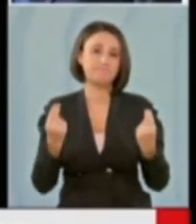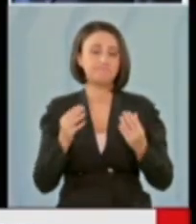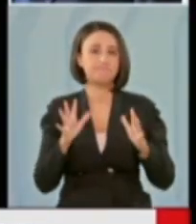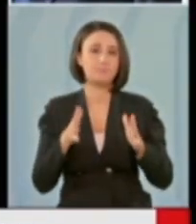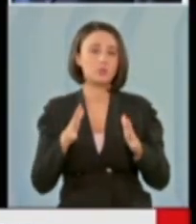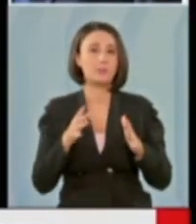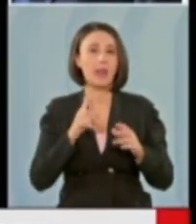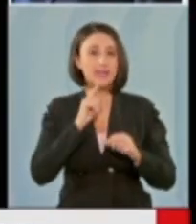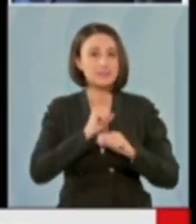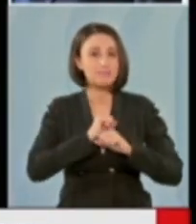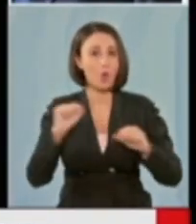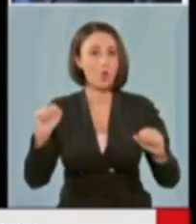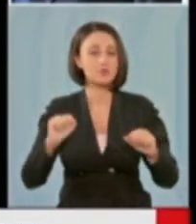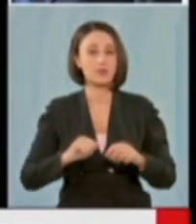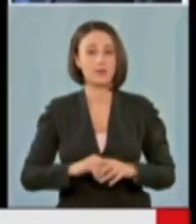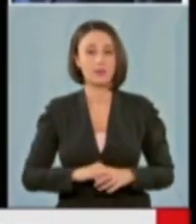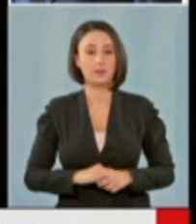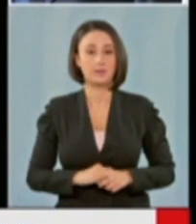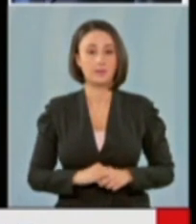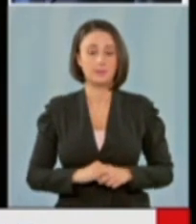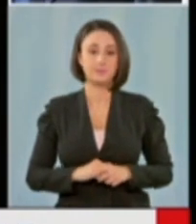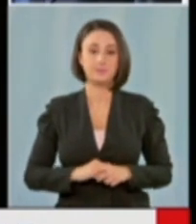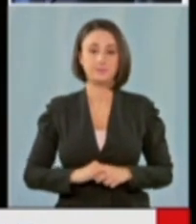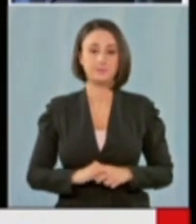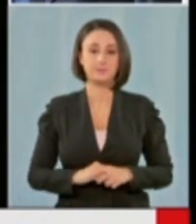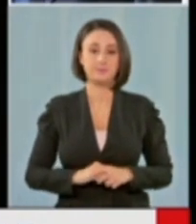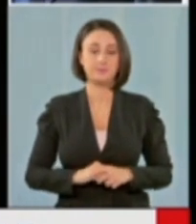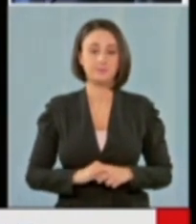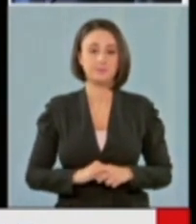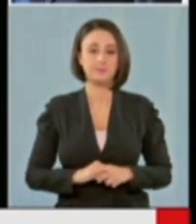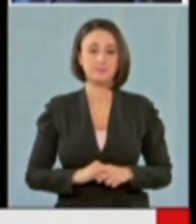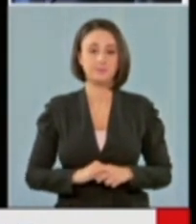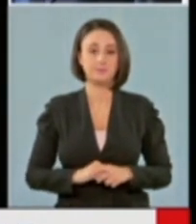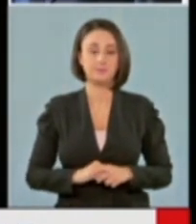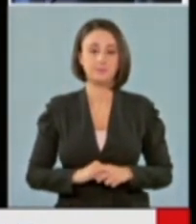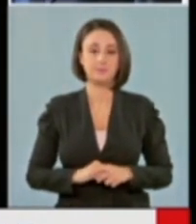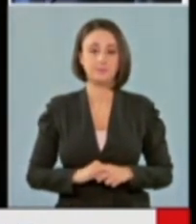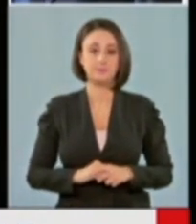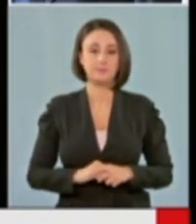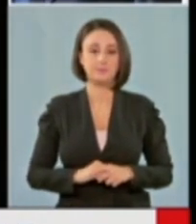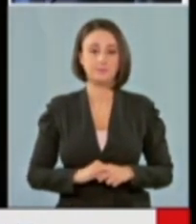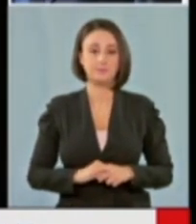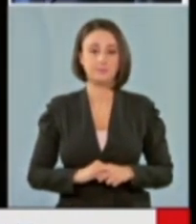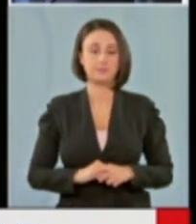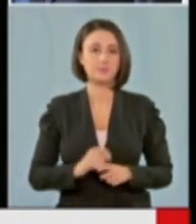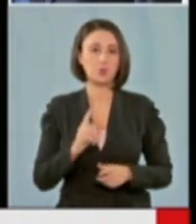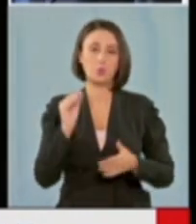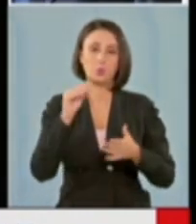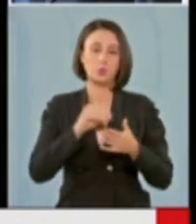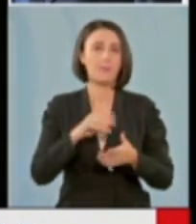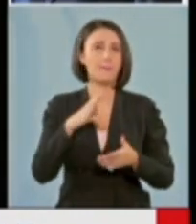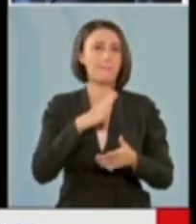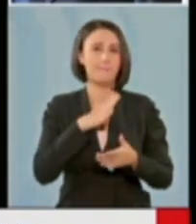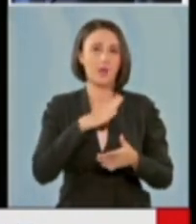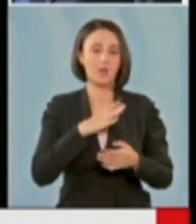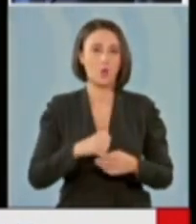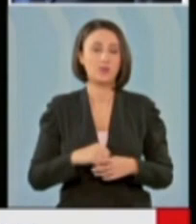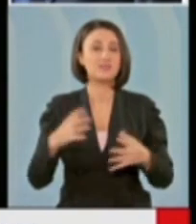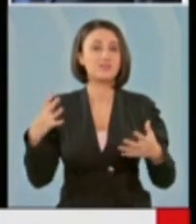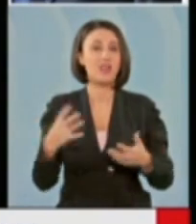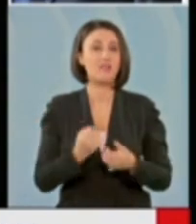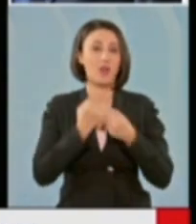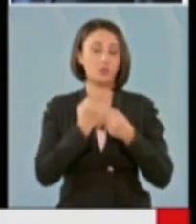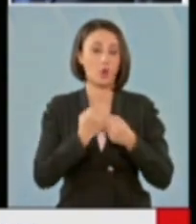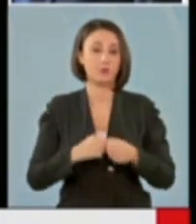eventualilor pericole care le descoperă, astfel încât să nu punem în pericol